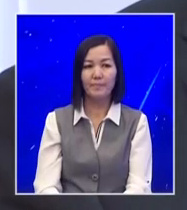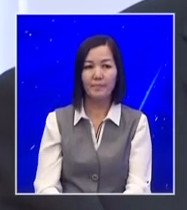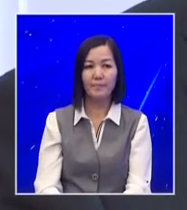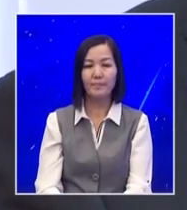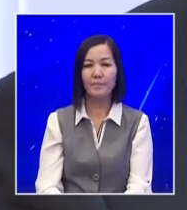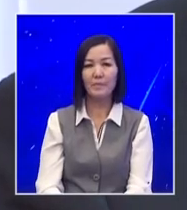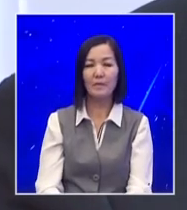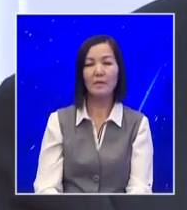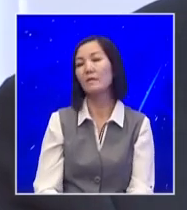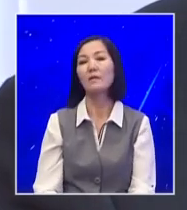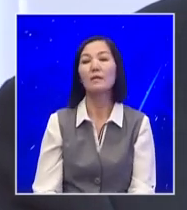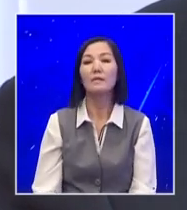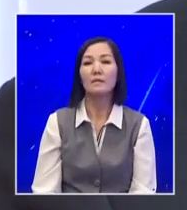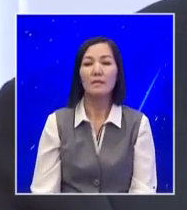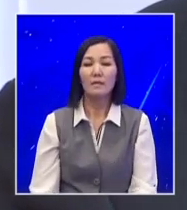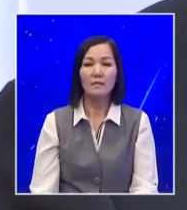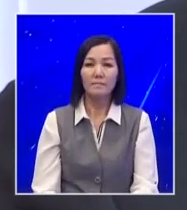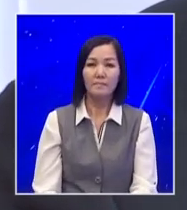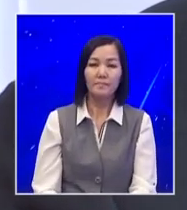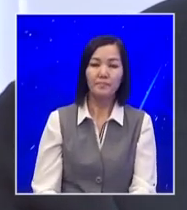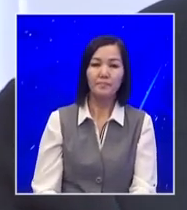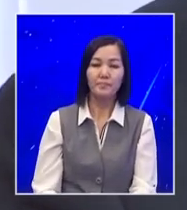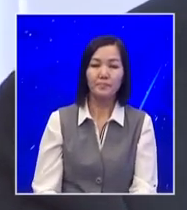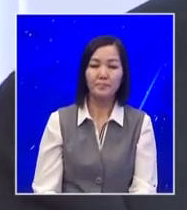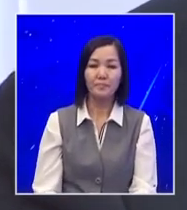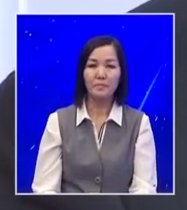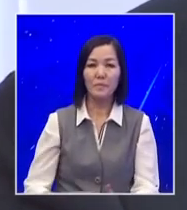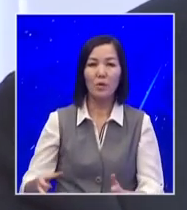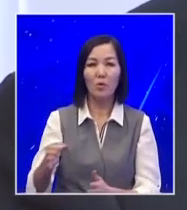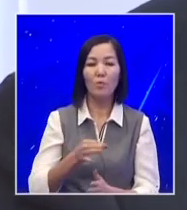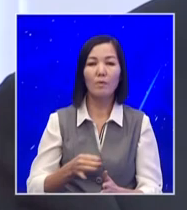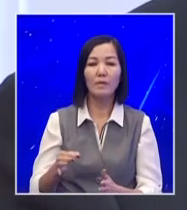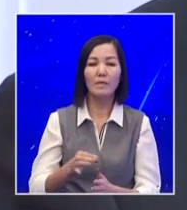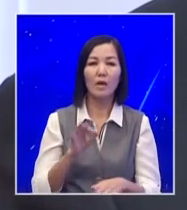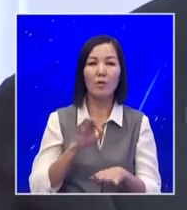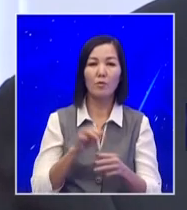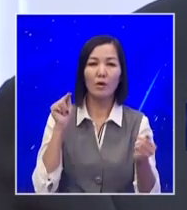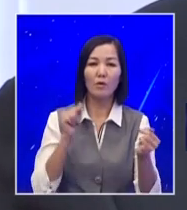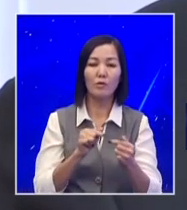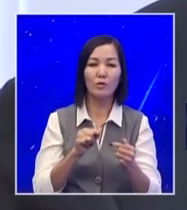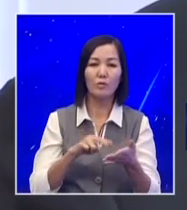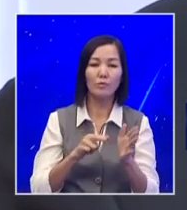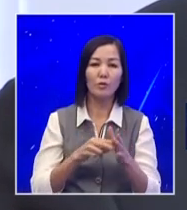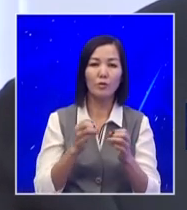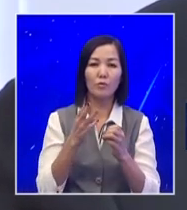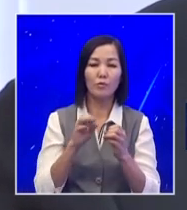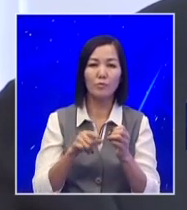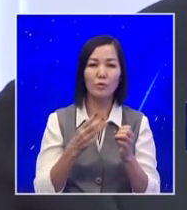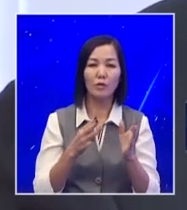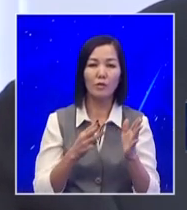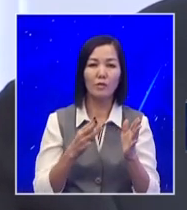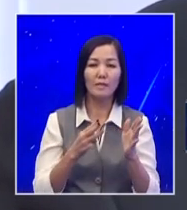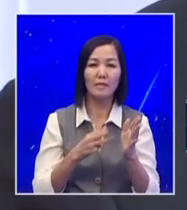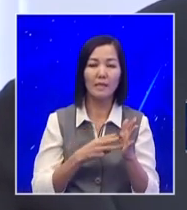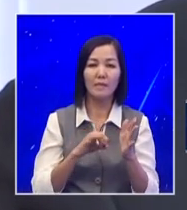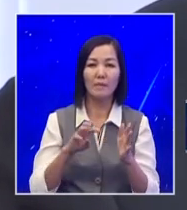По Алматинской области установлено 14 кислородных станций. Облыста коронавируспен күреске жергілікті бюджеттен 13,8 миллиард теңге